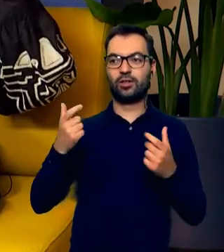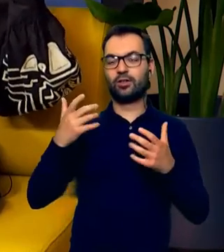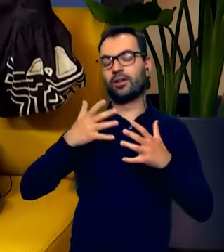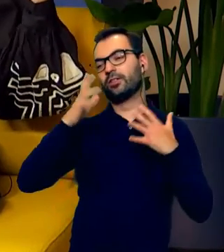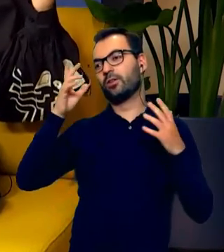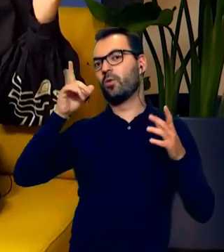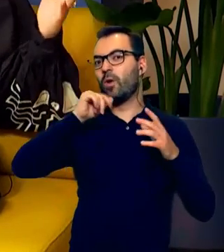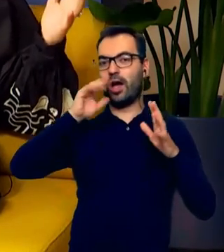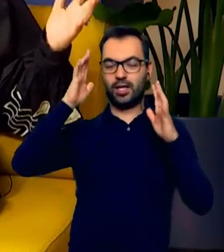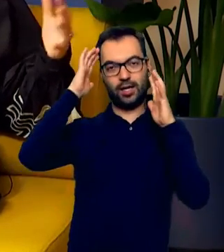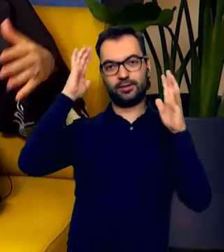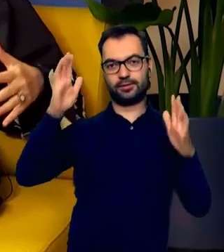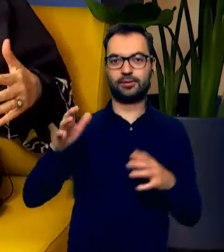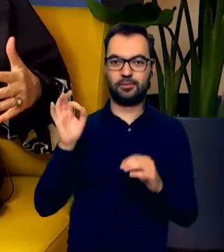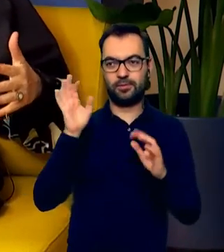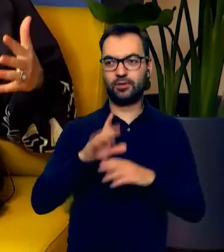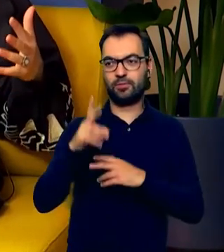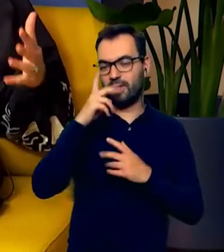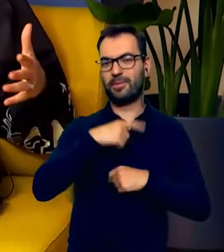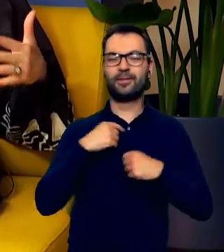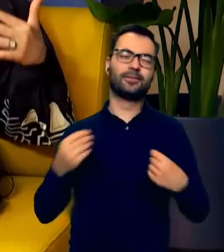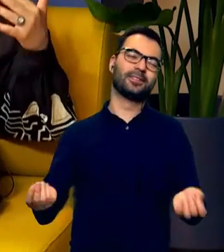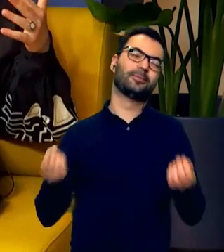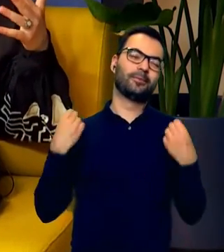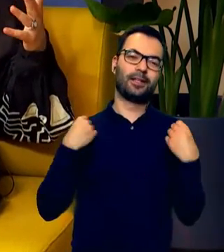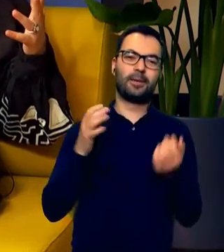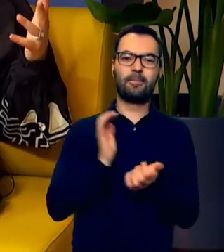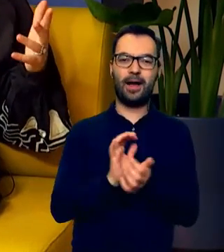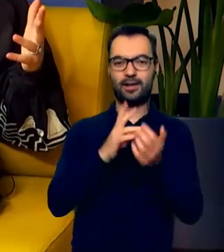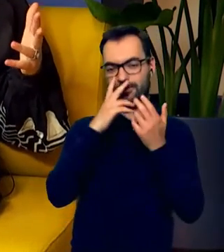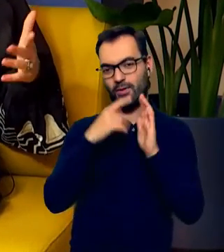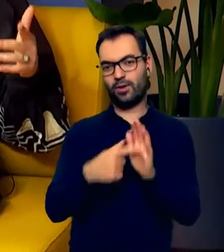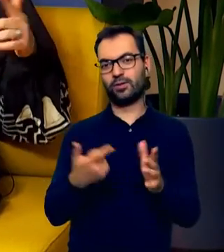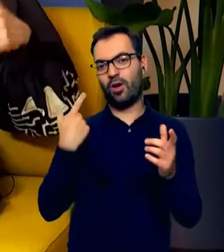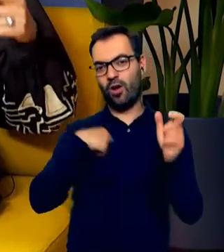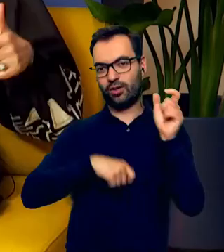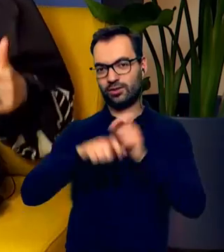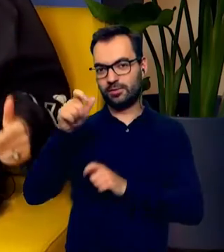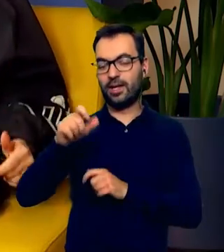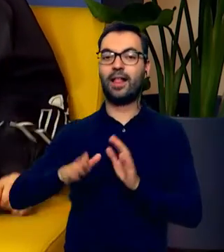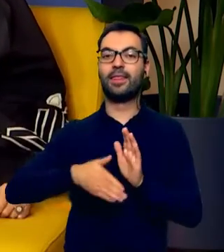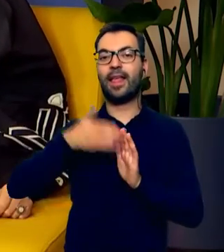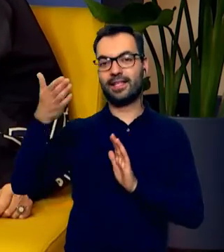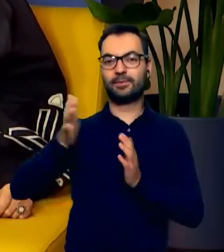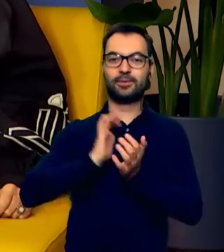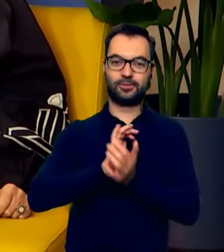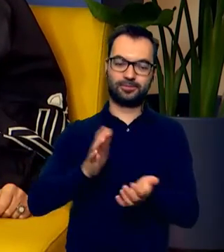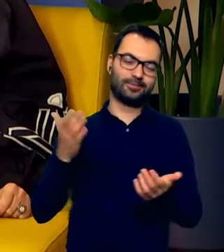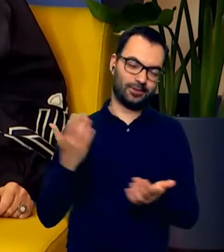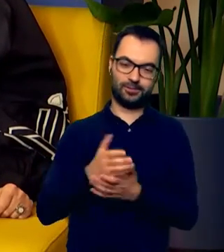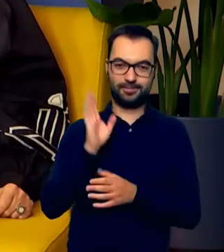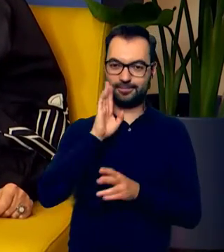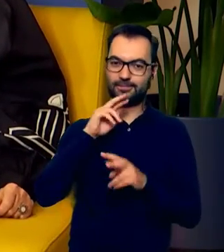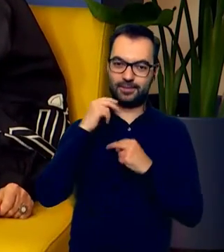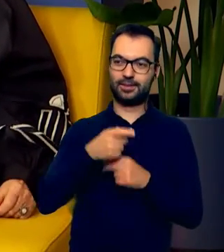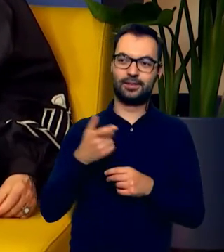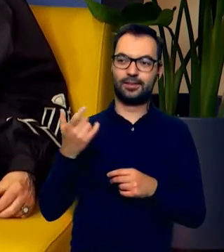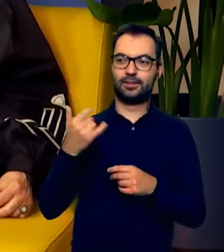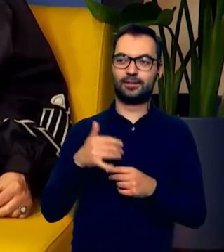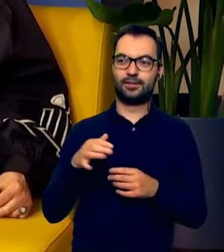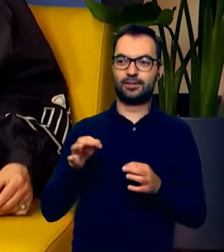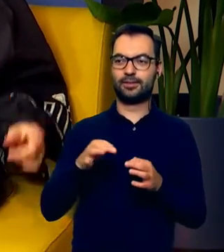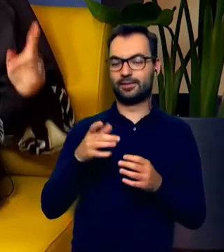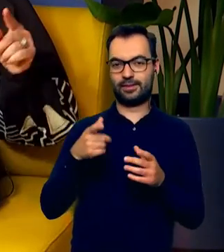taki szał i wow, że patrzcie, jesteśmy wspaniali, nasz magazyn pokazuje takie osoby, a w następnym numerze tak już są takie osoby, co jakby